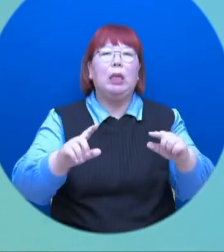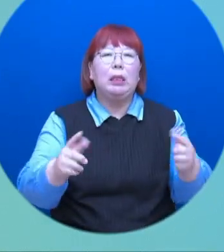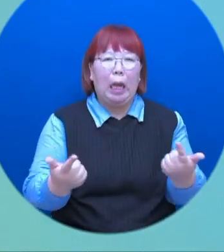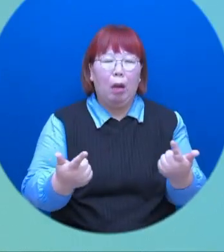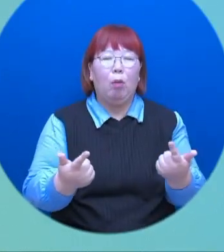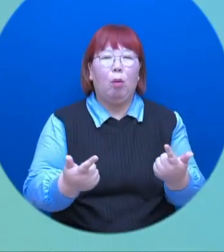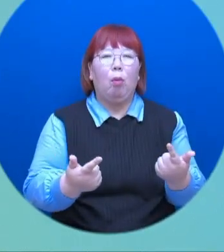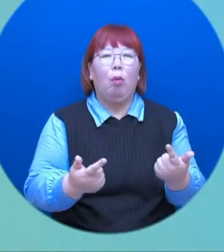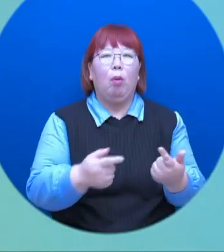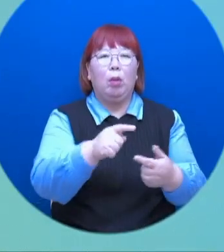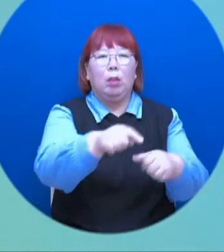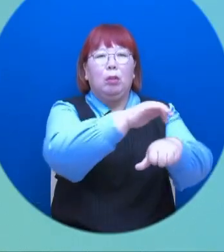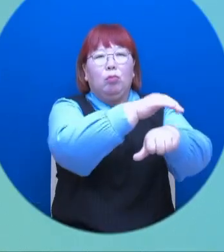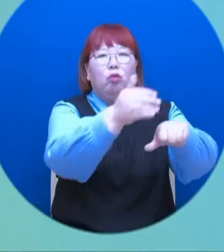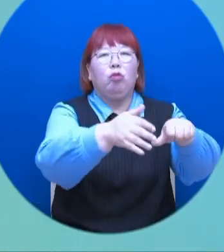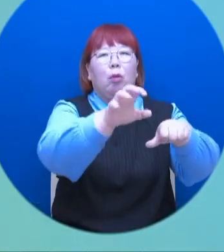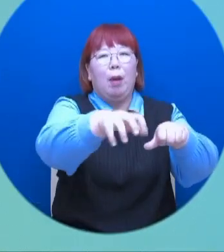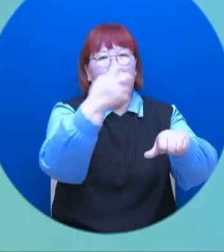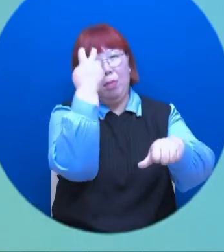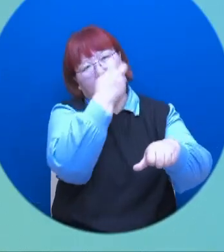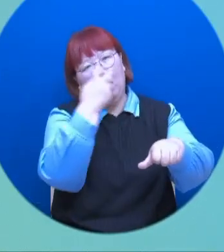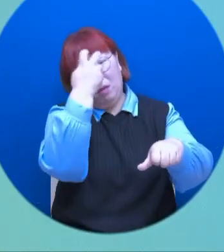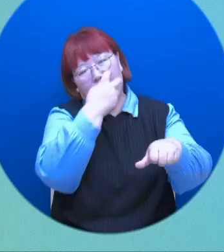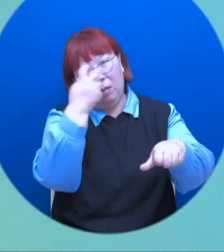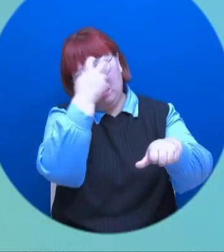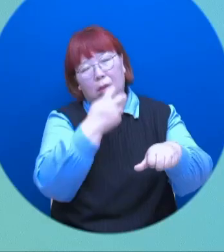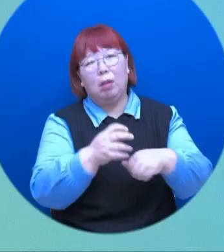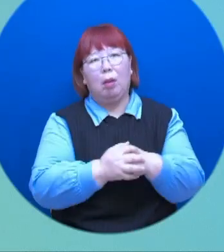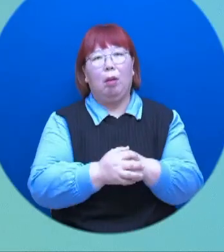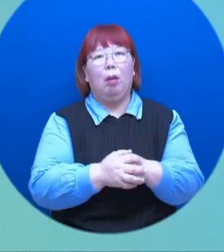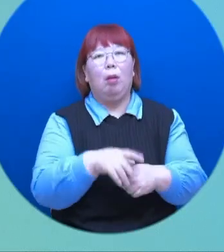그래서 거기에 이 개가 죽은 날을 썼어요.